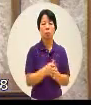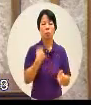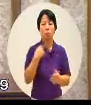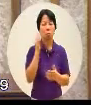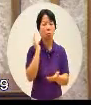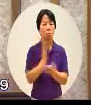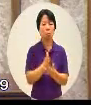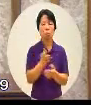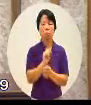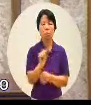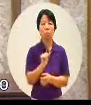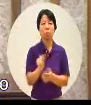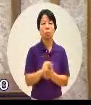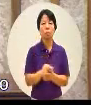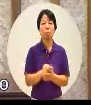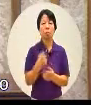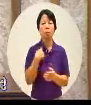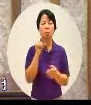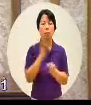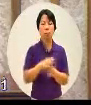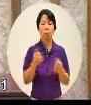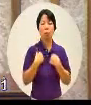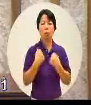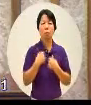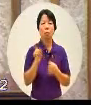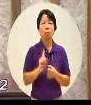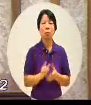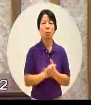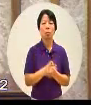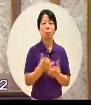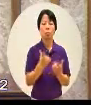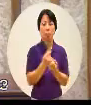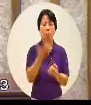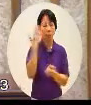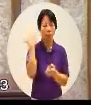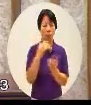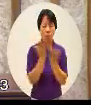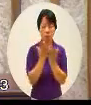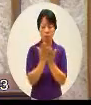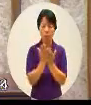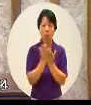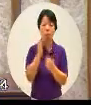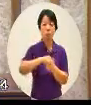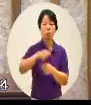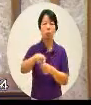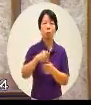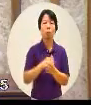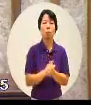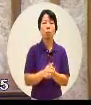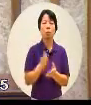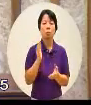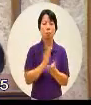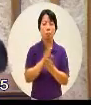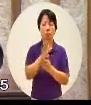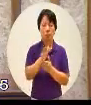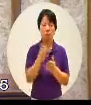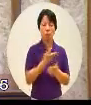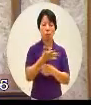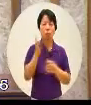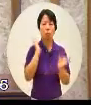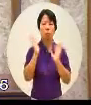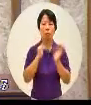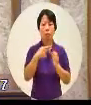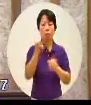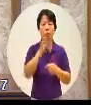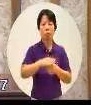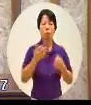止他。但是补什么？他们是补在那边一天到晚 K 书的那种补。如果未来真的他愿意让孩子呢，他还是要